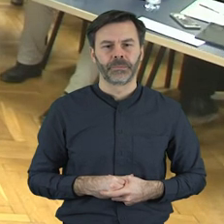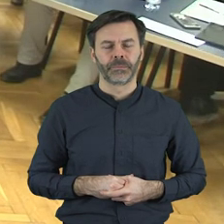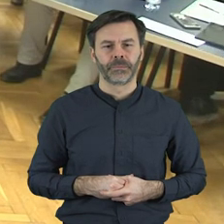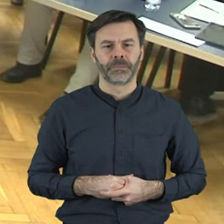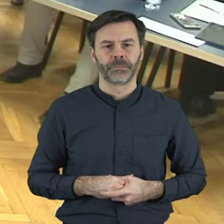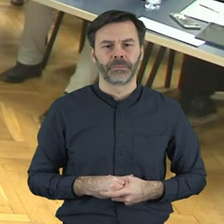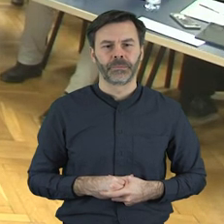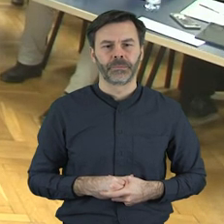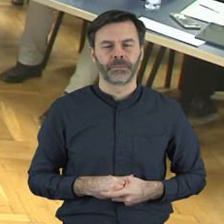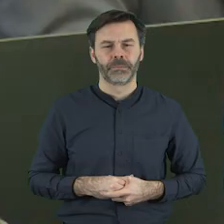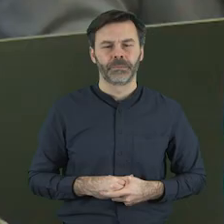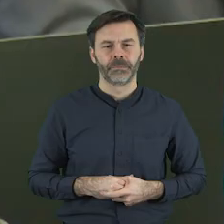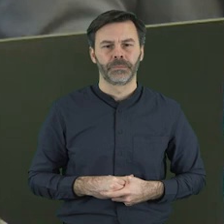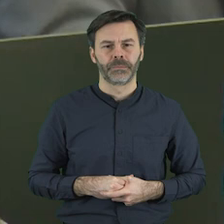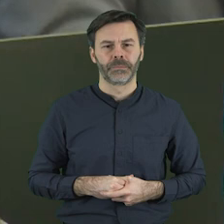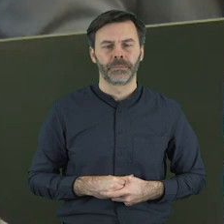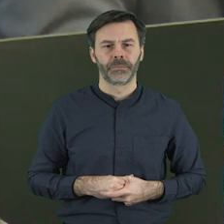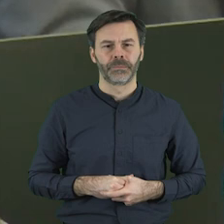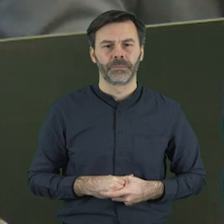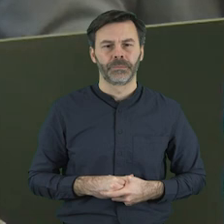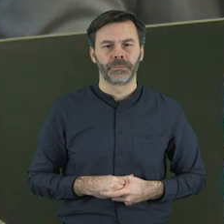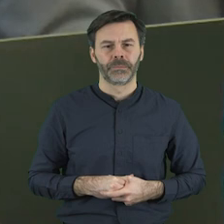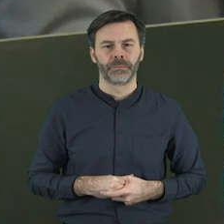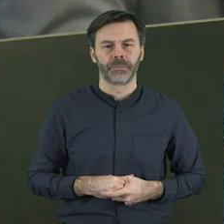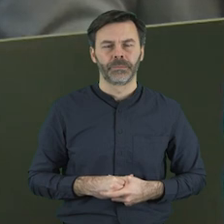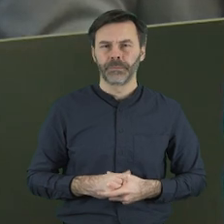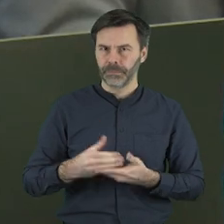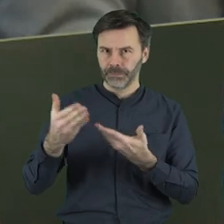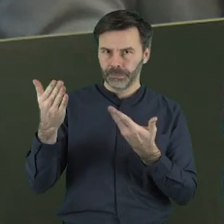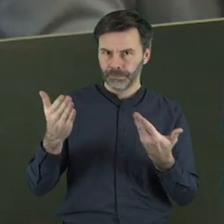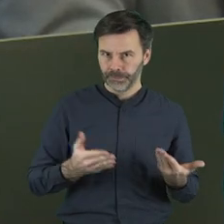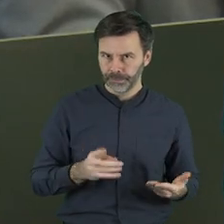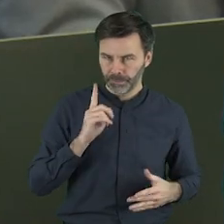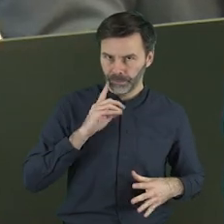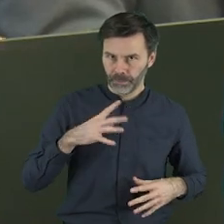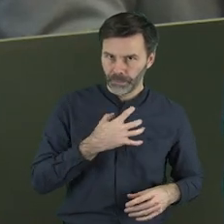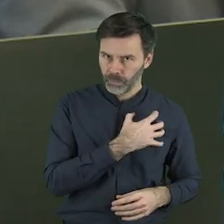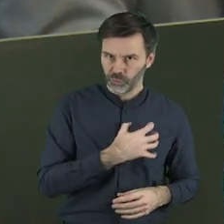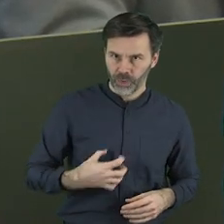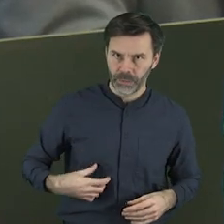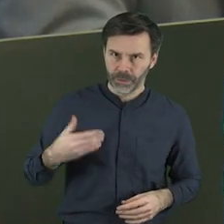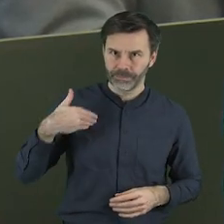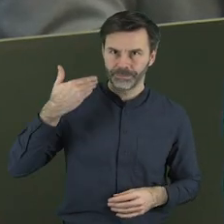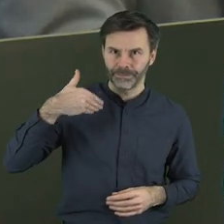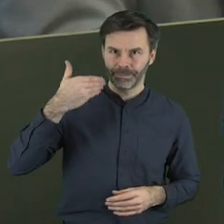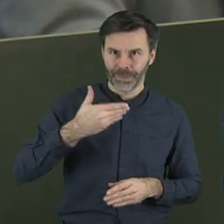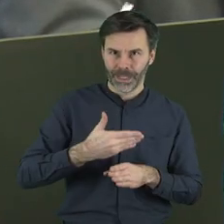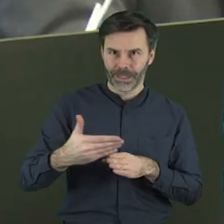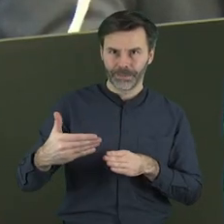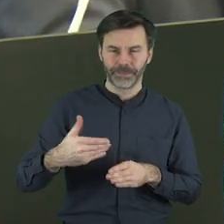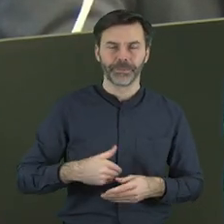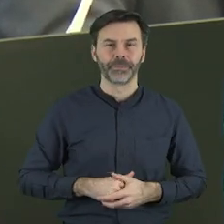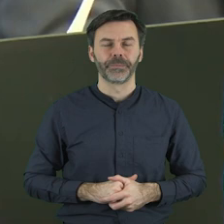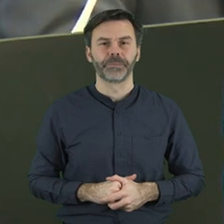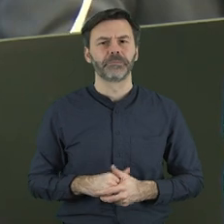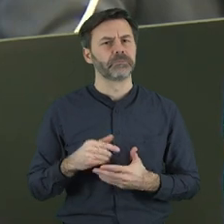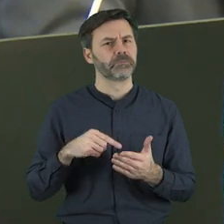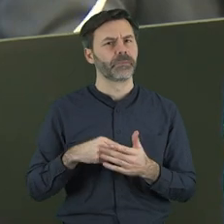Proszę bardzo, Pan marszałek Piotr Adamczyk. Proszę bardzo, Panie marszałku. Tak jak wspomniałem na początku, temat naszego punktu brzmi